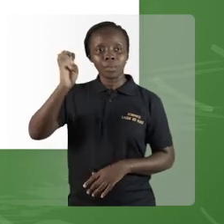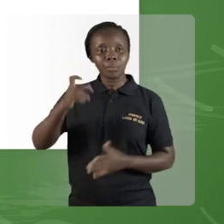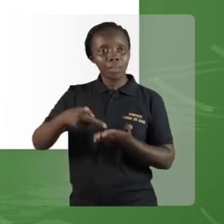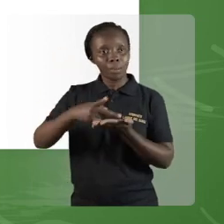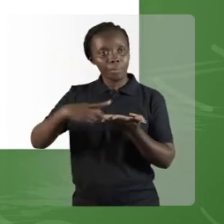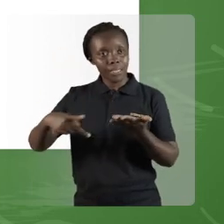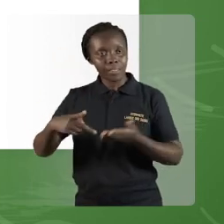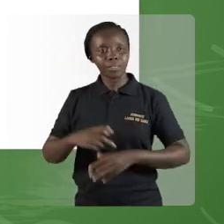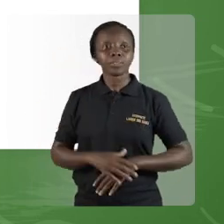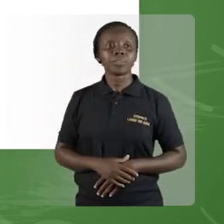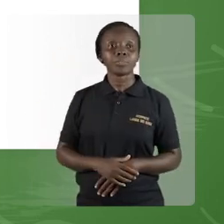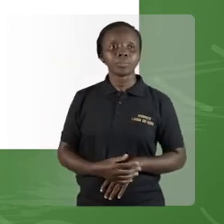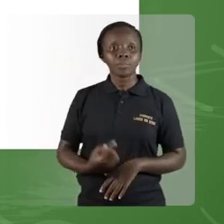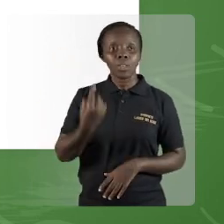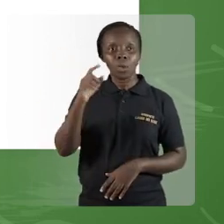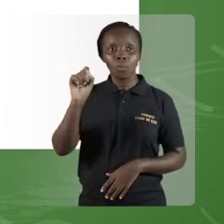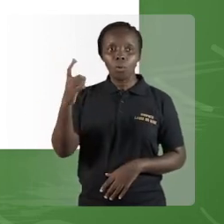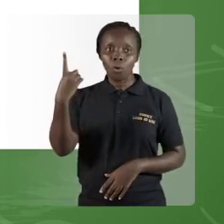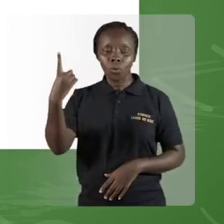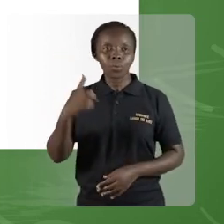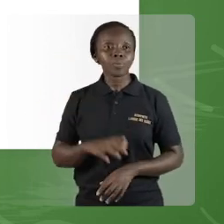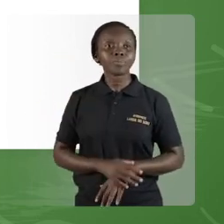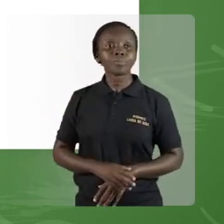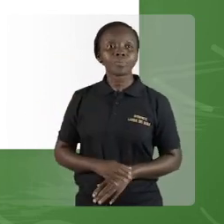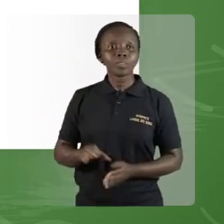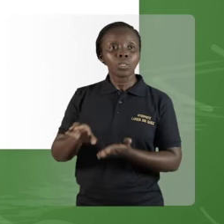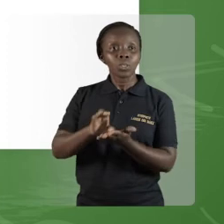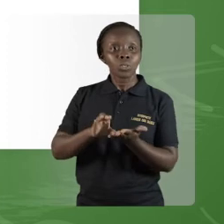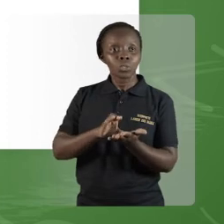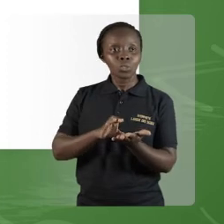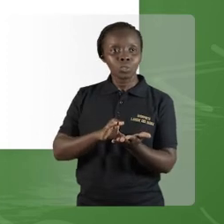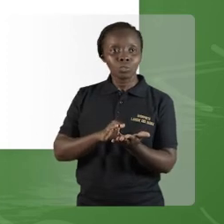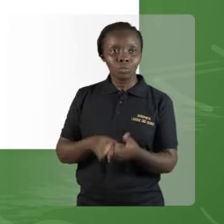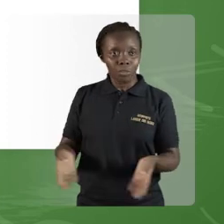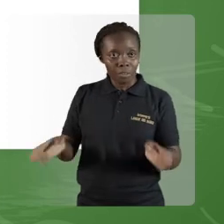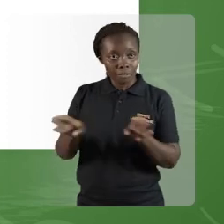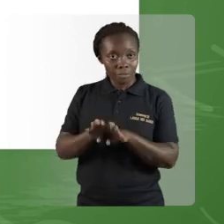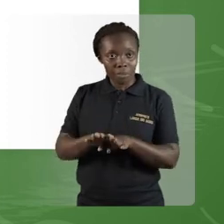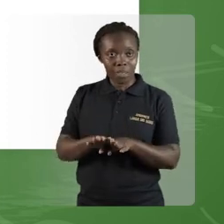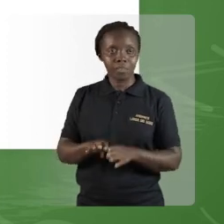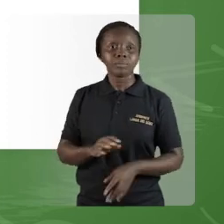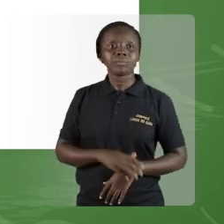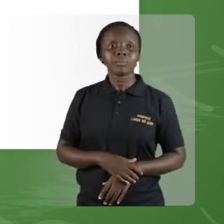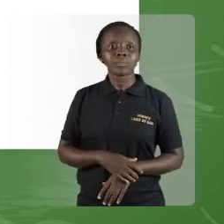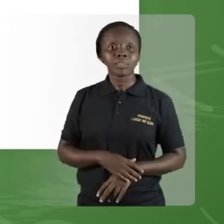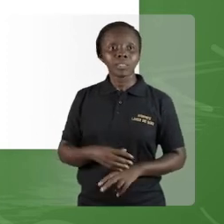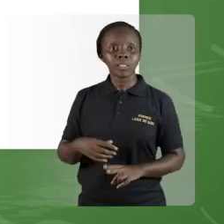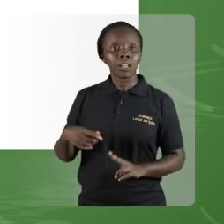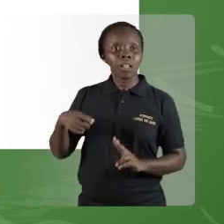1, 1, 1. Le circuit est fermé et la valeur de B est non